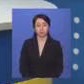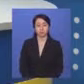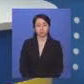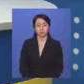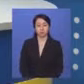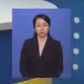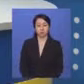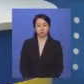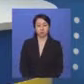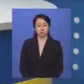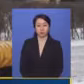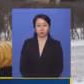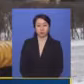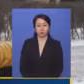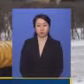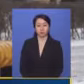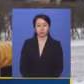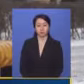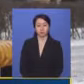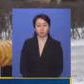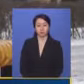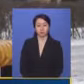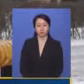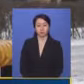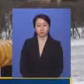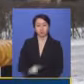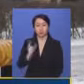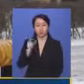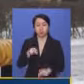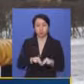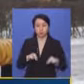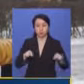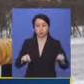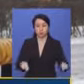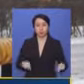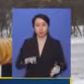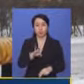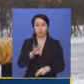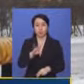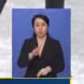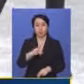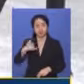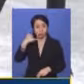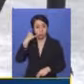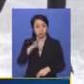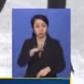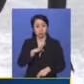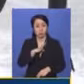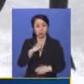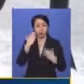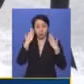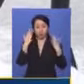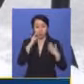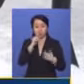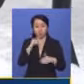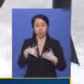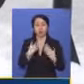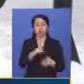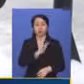областного департамента полиции. Жительница Петропавловска Евгения Захарина на сотовый телефон позвонил неизвестный,